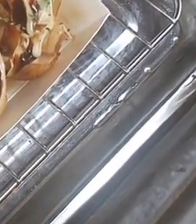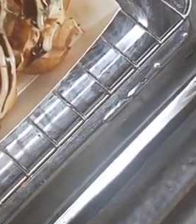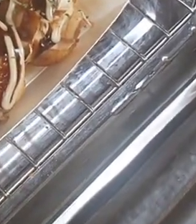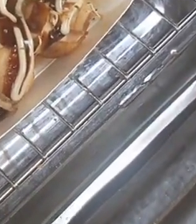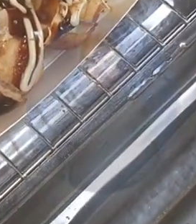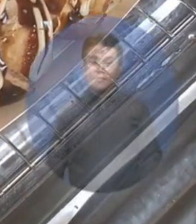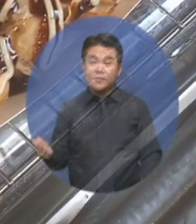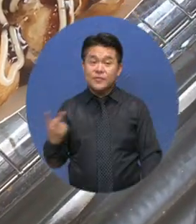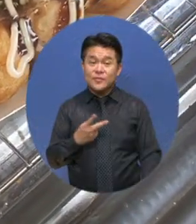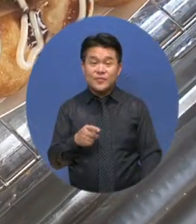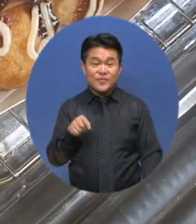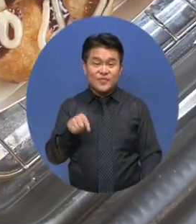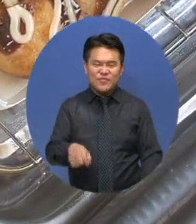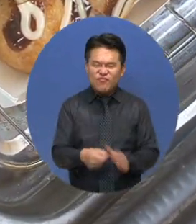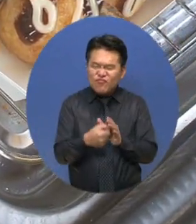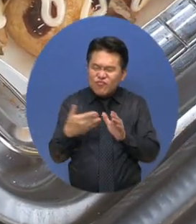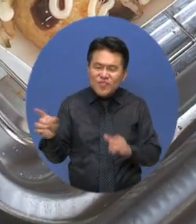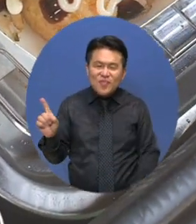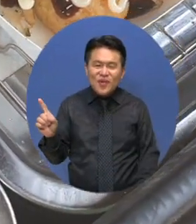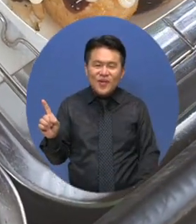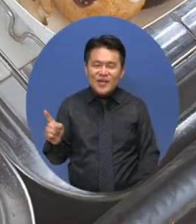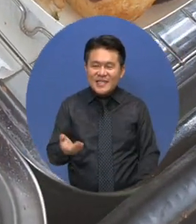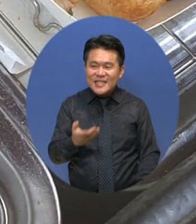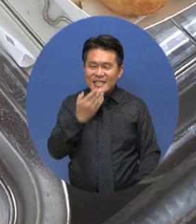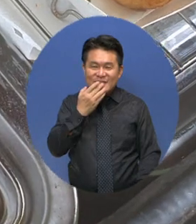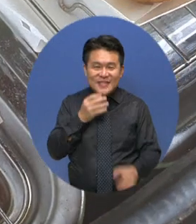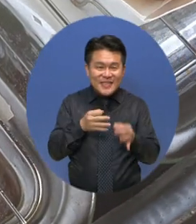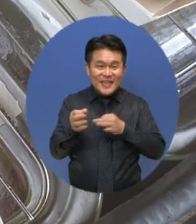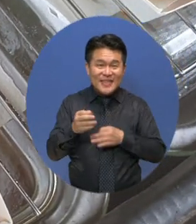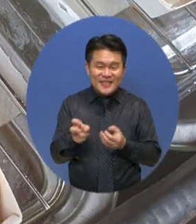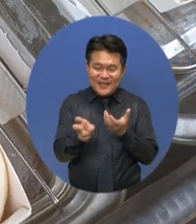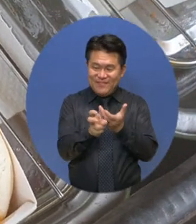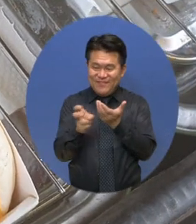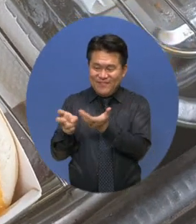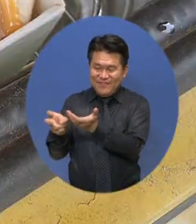그리고 이곳의 또 다른 명물, 바로 푸드트럭인데요.